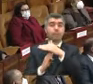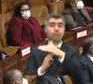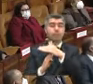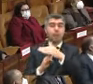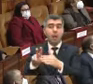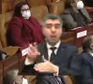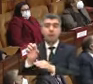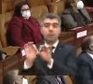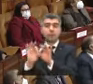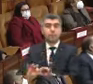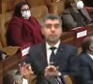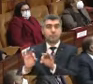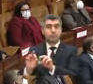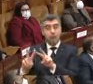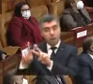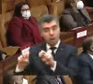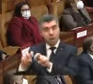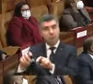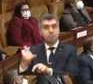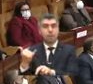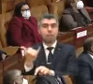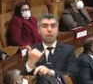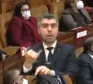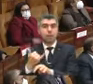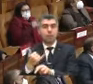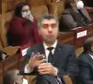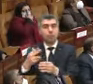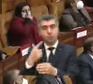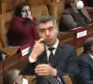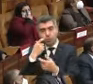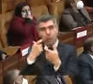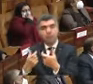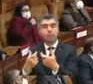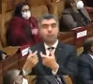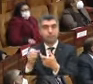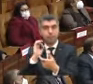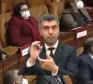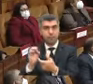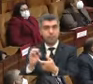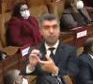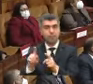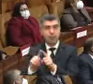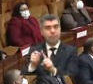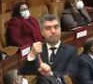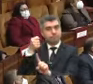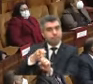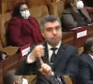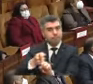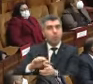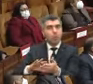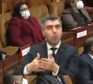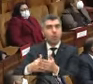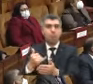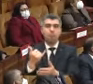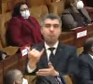كنطلبوا منكم انكم تفتحوا هذه الامور، لان هذه بلادنا حنا عارفينك عندك غيره عليها، وانت جيتي كتصلح القطاع عطيه نفس الاهميه